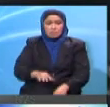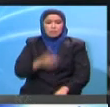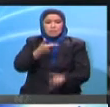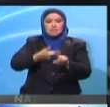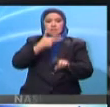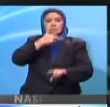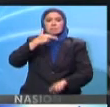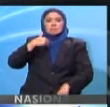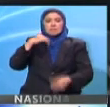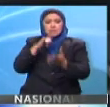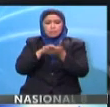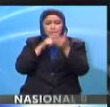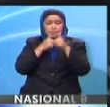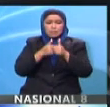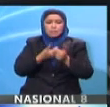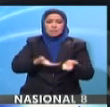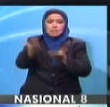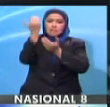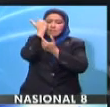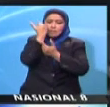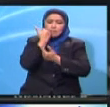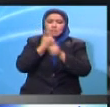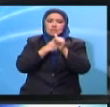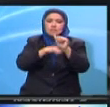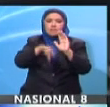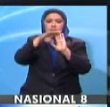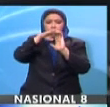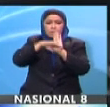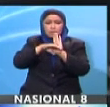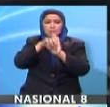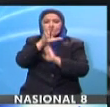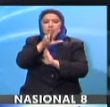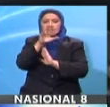395 dan 397 kanun